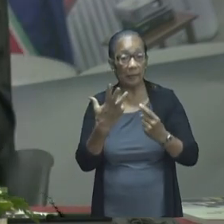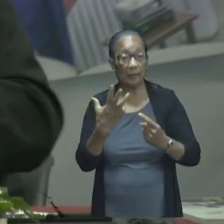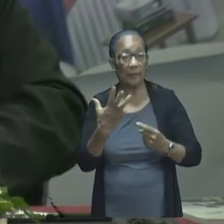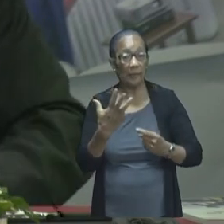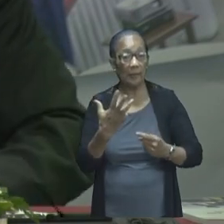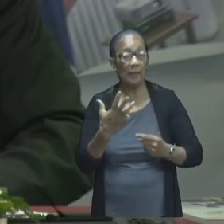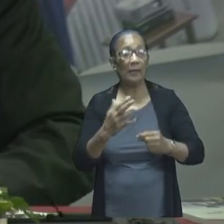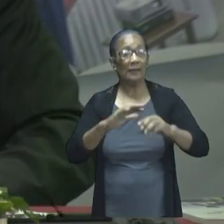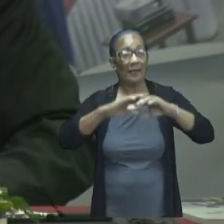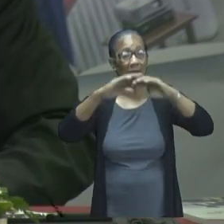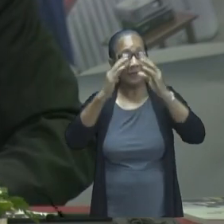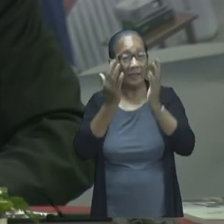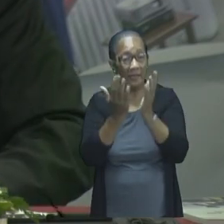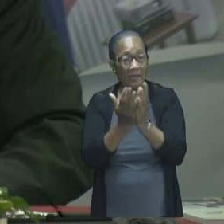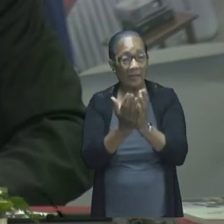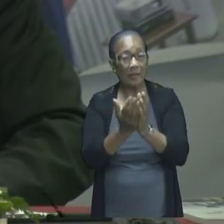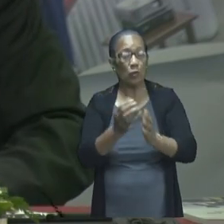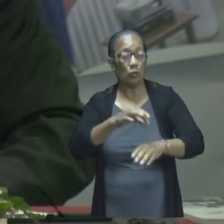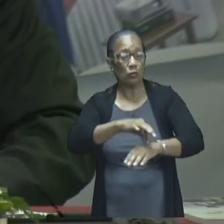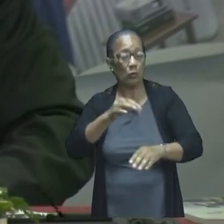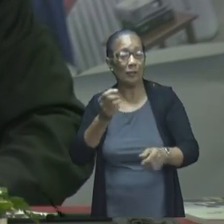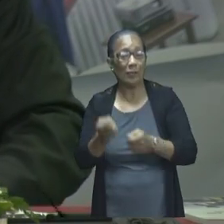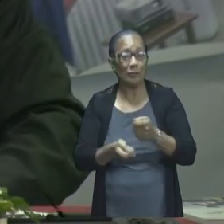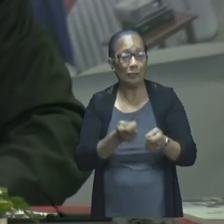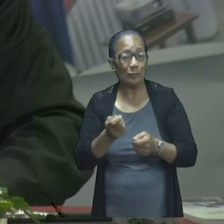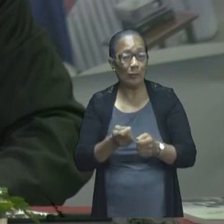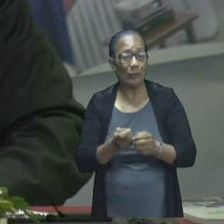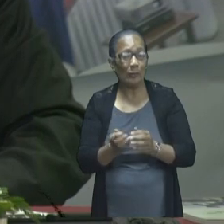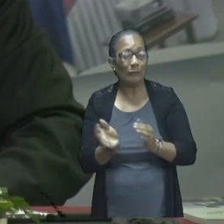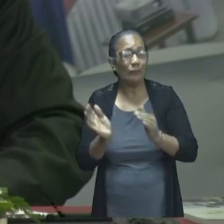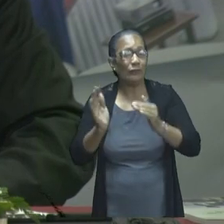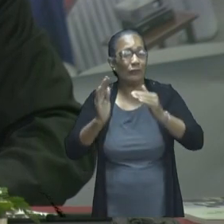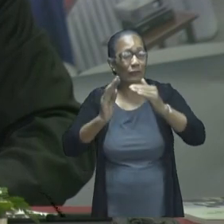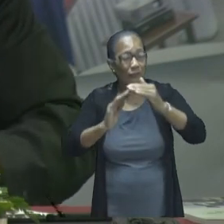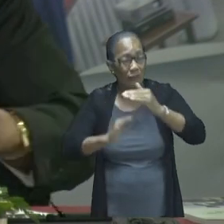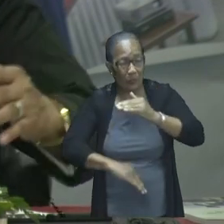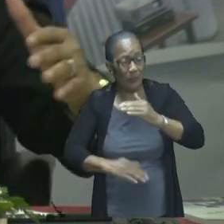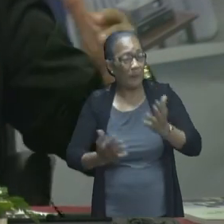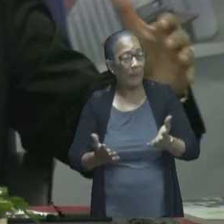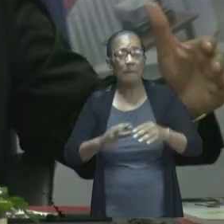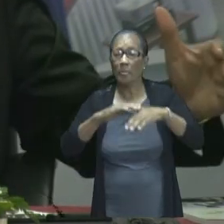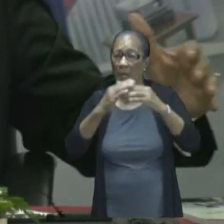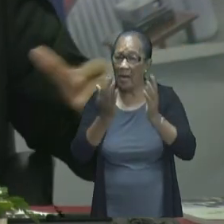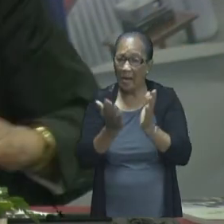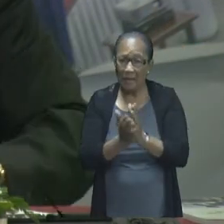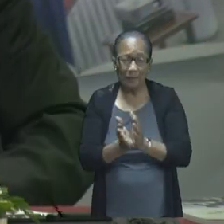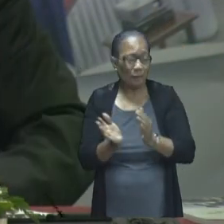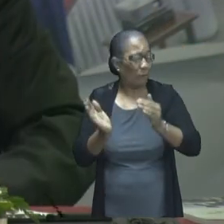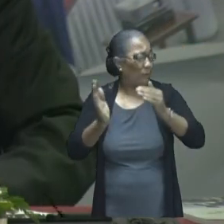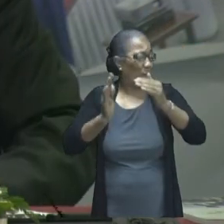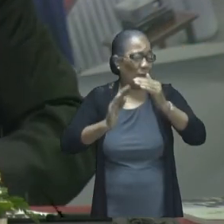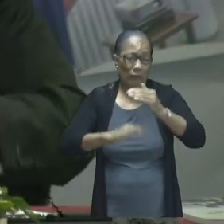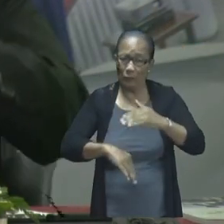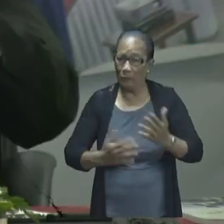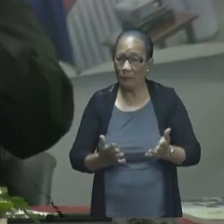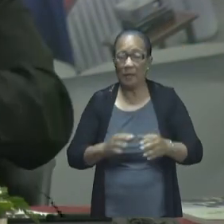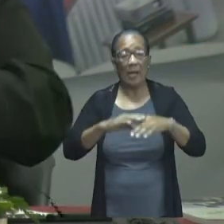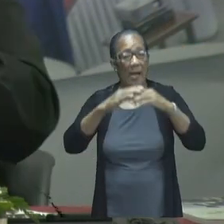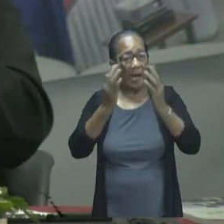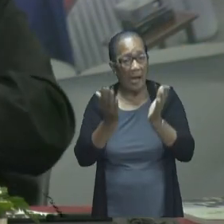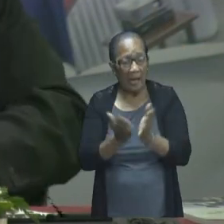gezondheidszorg een beetje ja gesloten was alles was cool verzorg alle